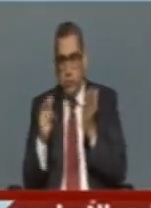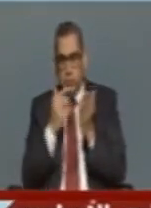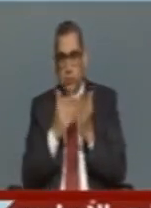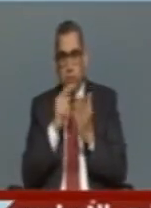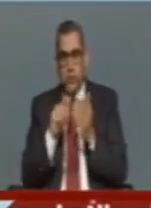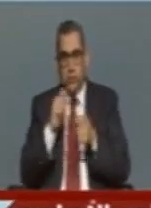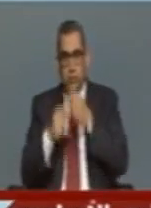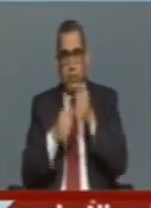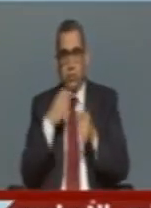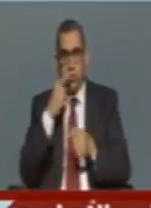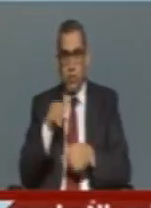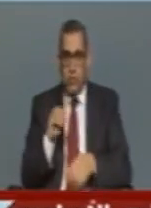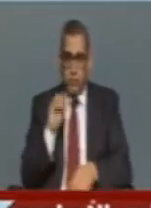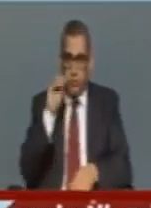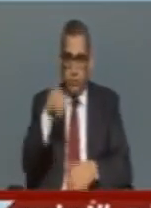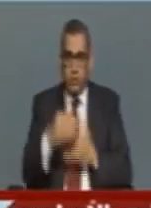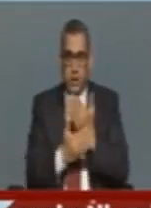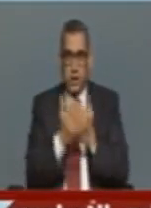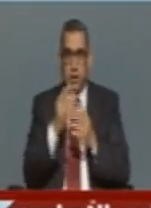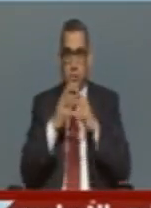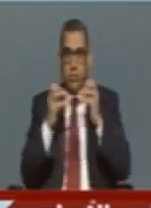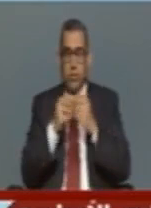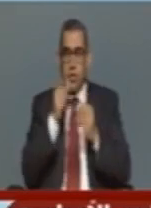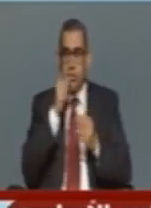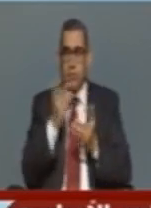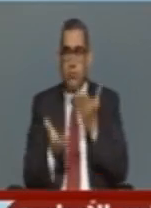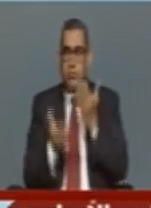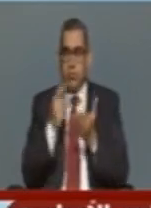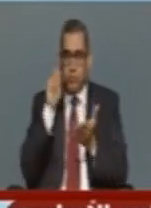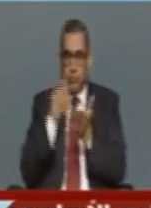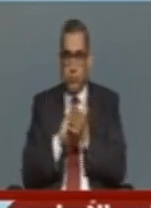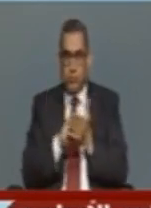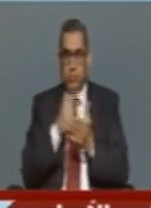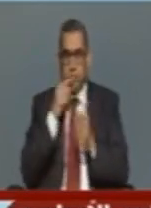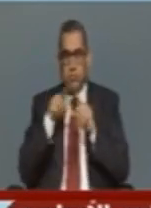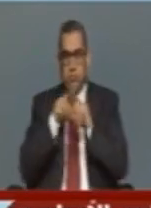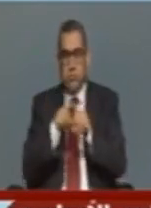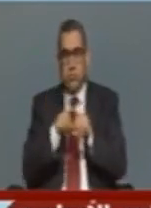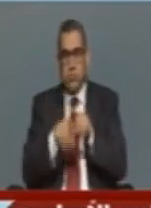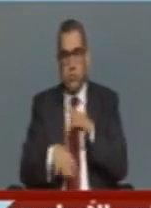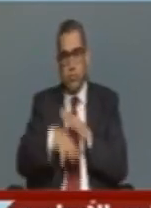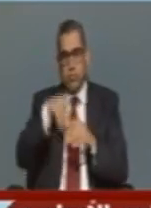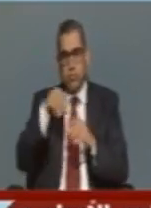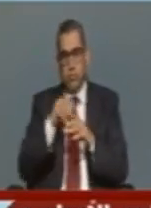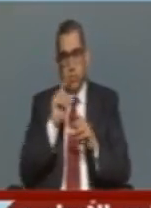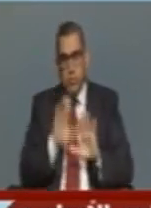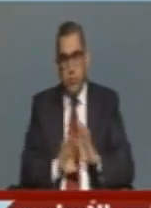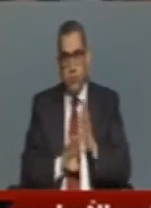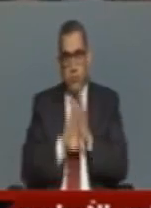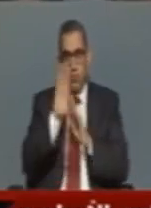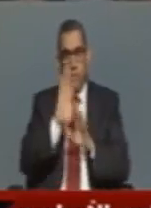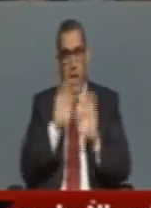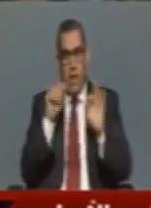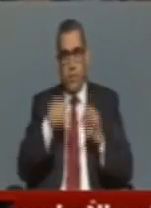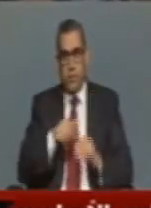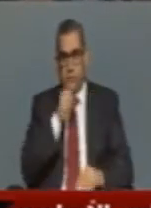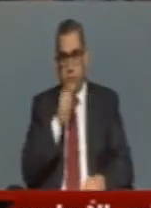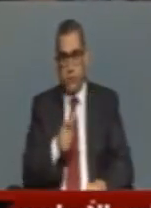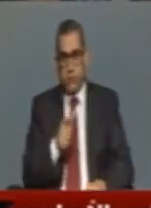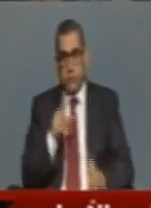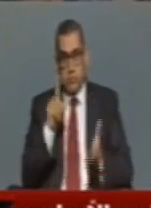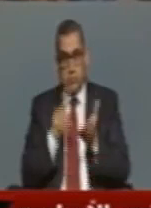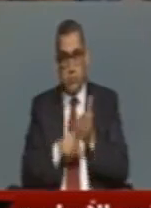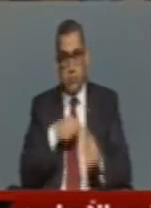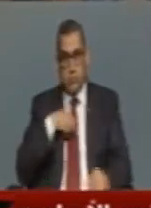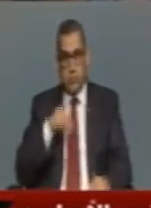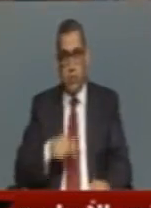نطرح لمناقصات للتأليف وفق استكمال التطوير اللي إحنا بنكمل فيه. الحقيقة هنا فخامة